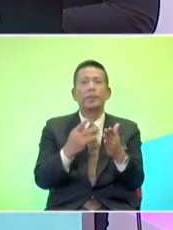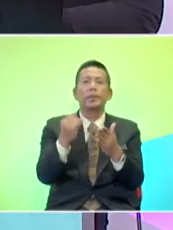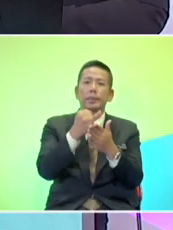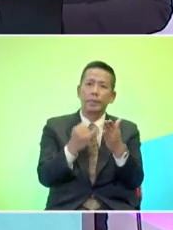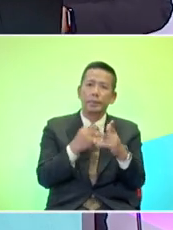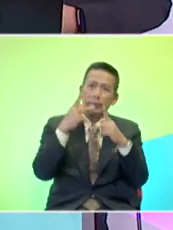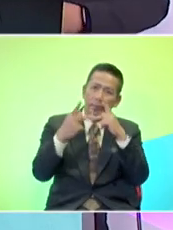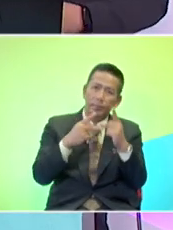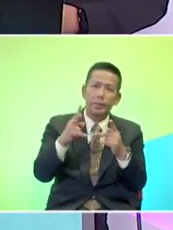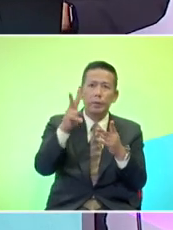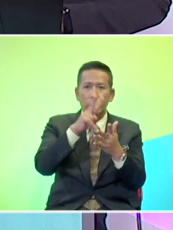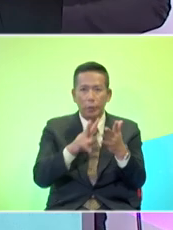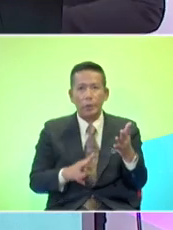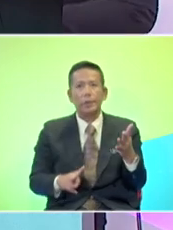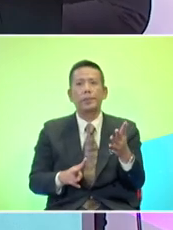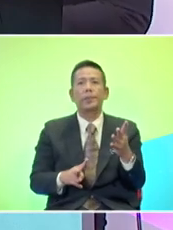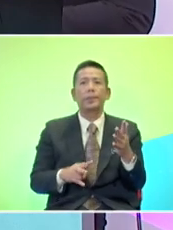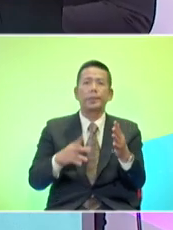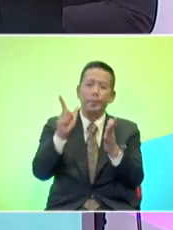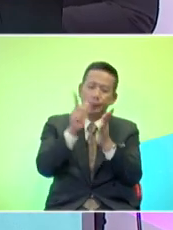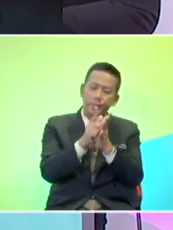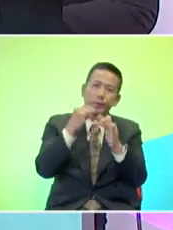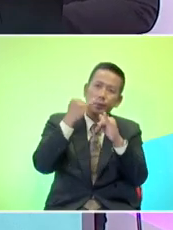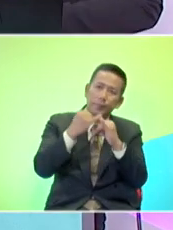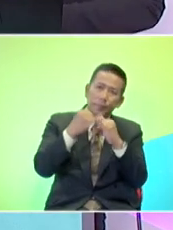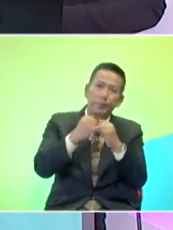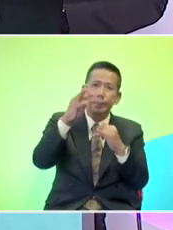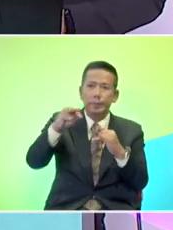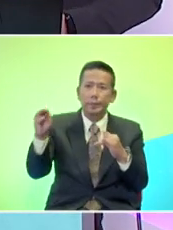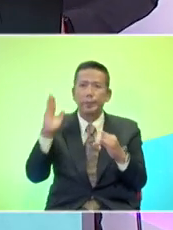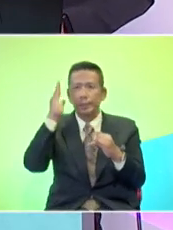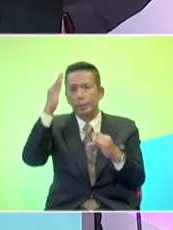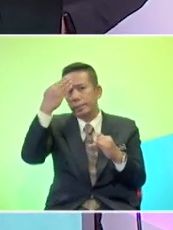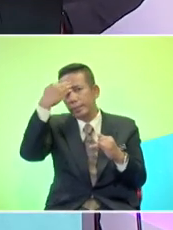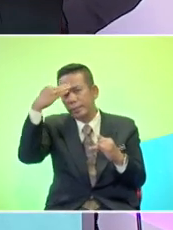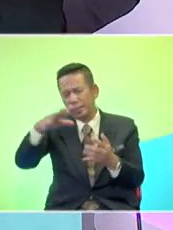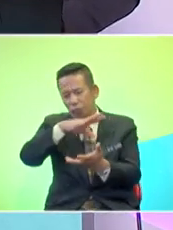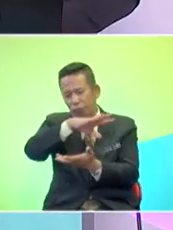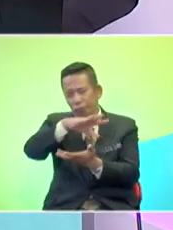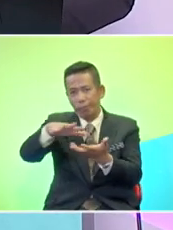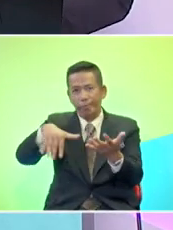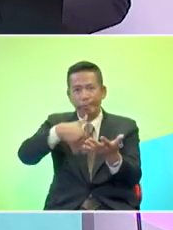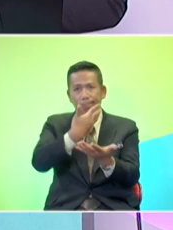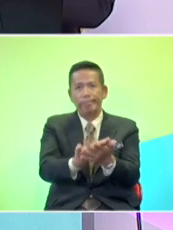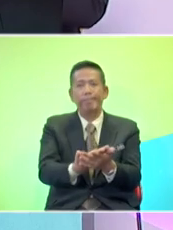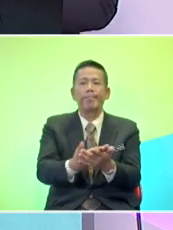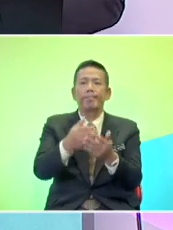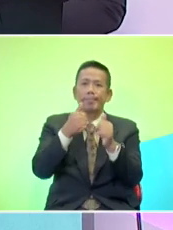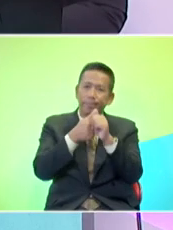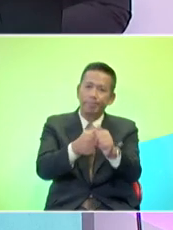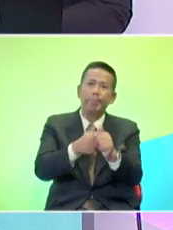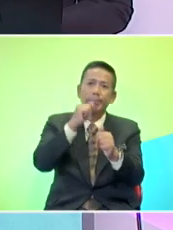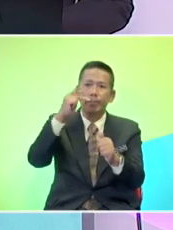Oke jadi untuk pelaporan yang akhiri murid-muri akan diberi tahap penguasaan keseluruhan berdasarkan SK yang telah